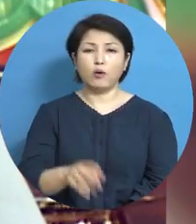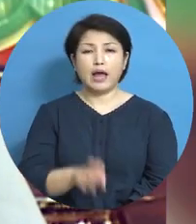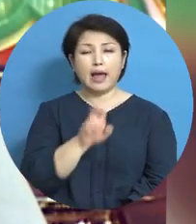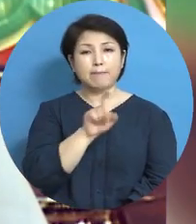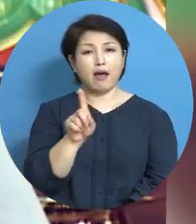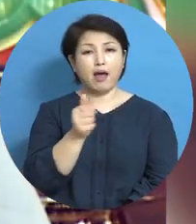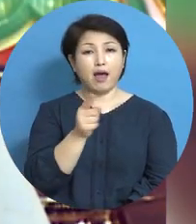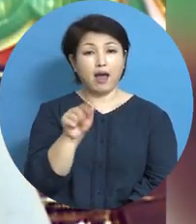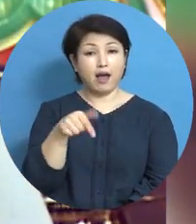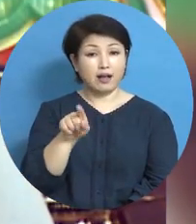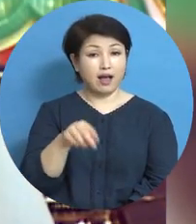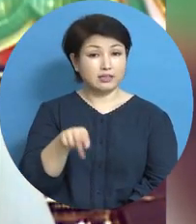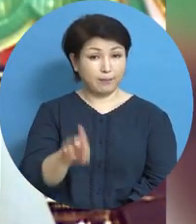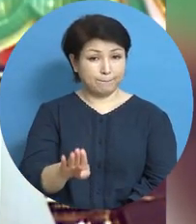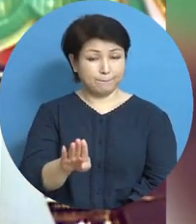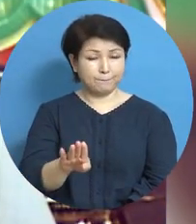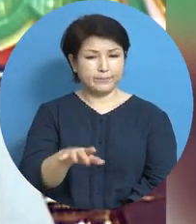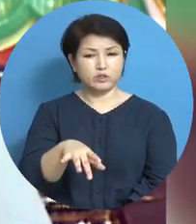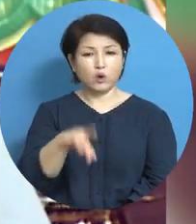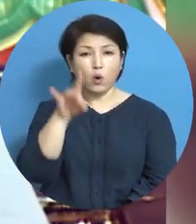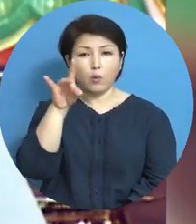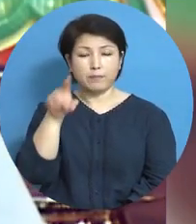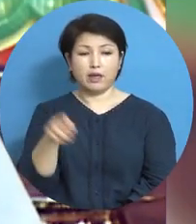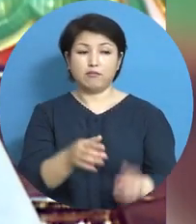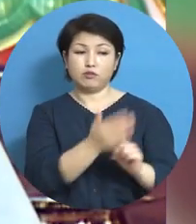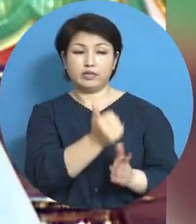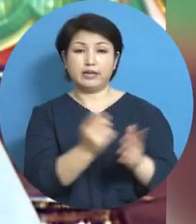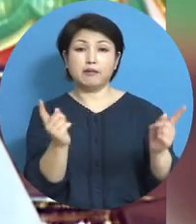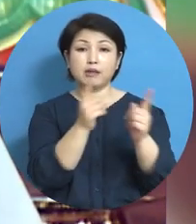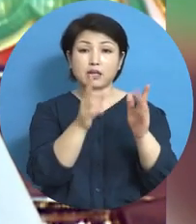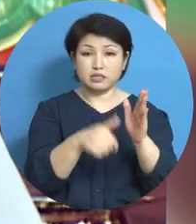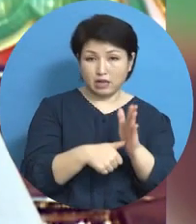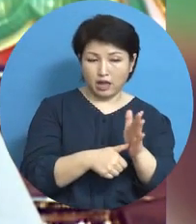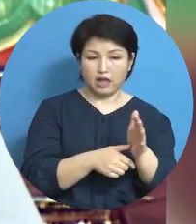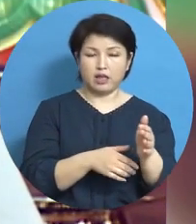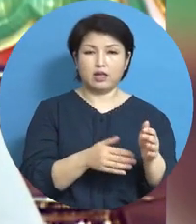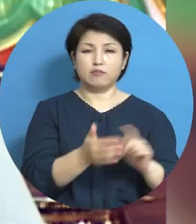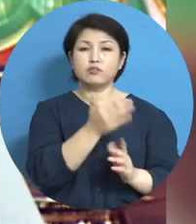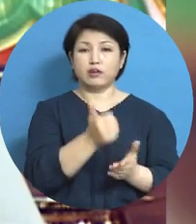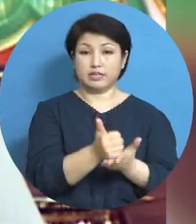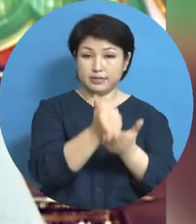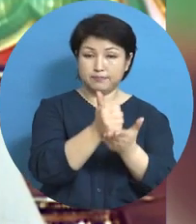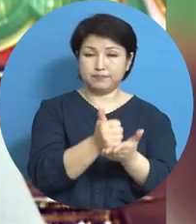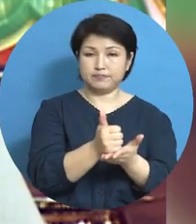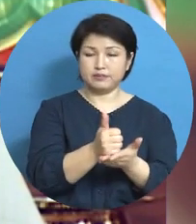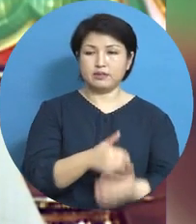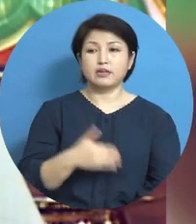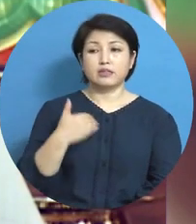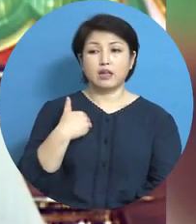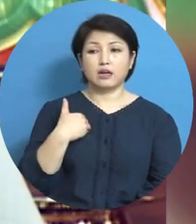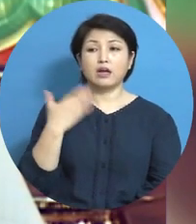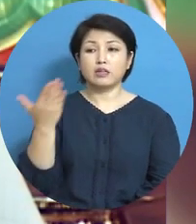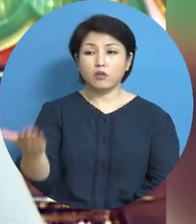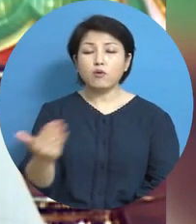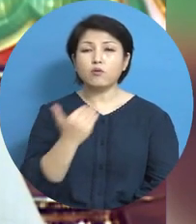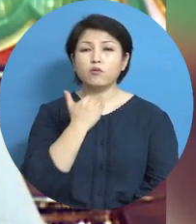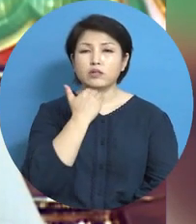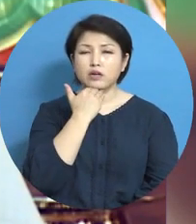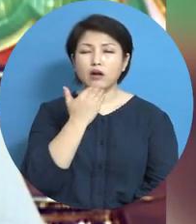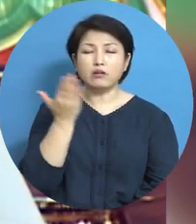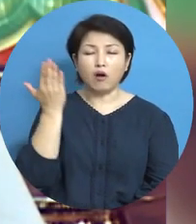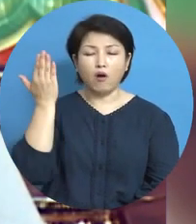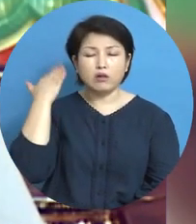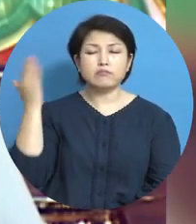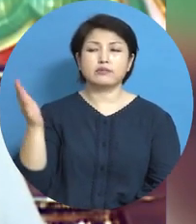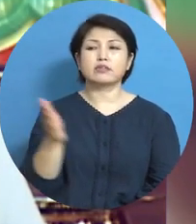마가섭 존자도 부처님께 처음 가서 인사를 드렸을 때 부처님께서 내가 너를 기다린 지